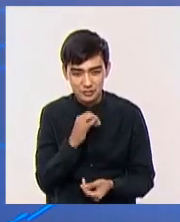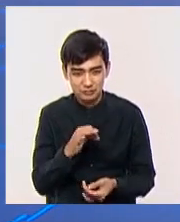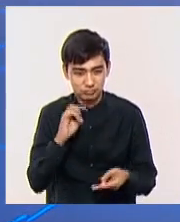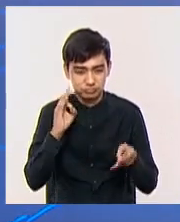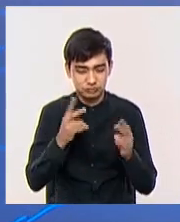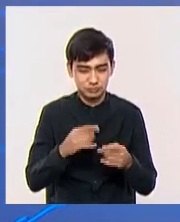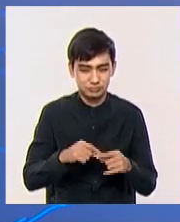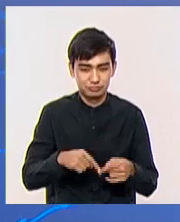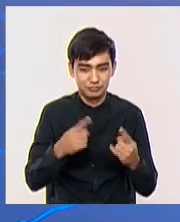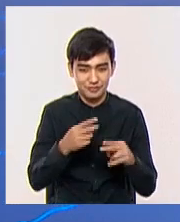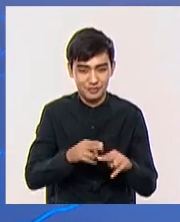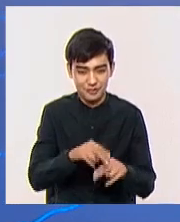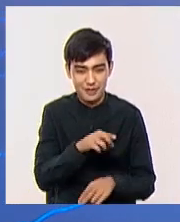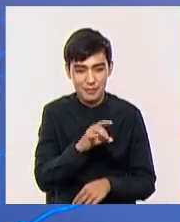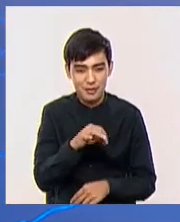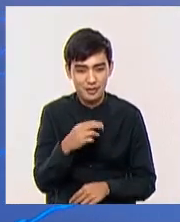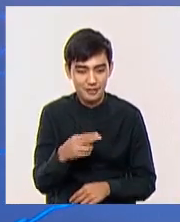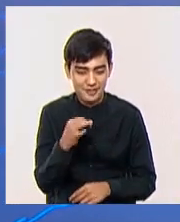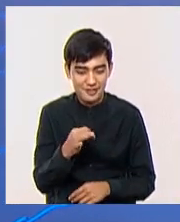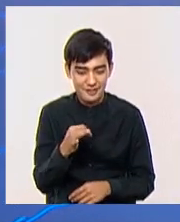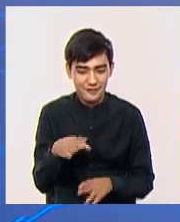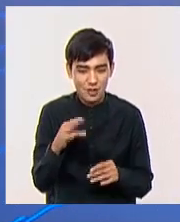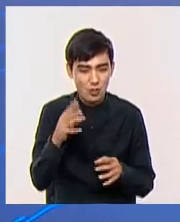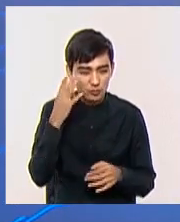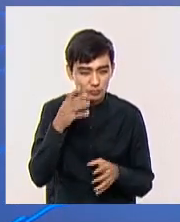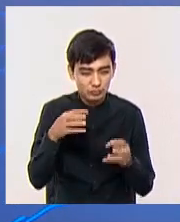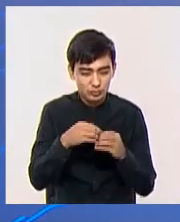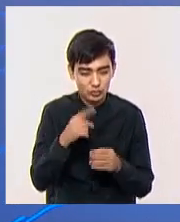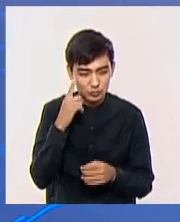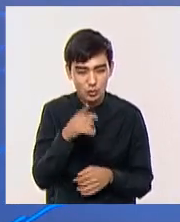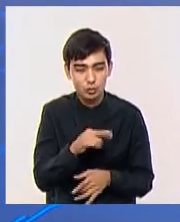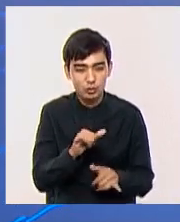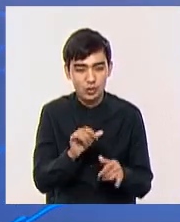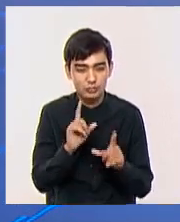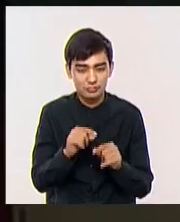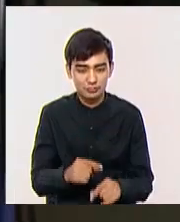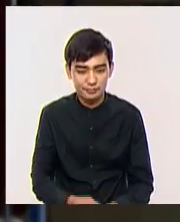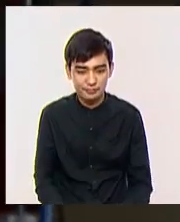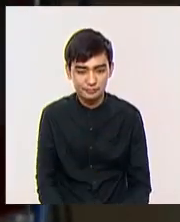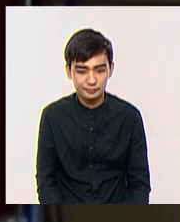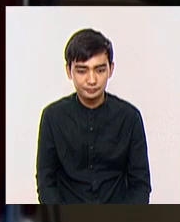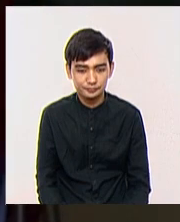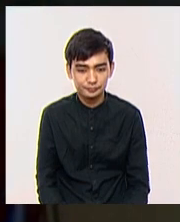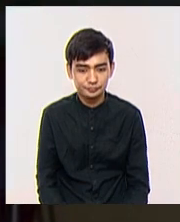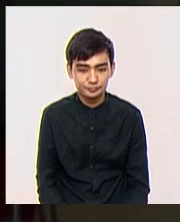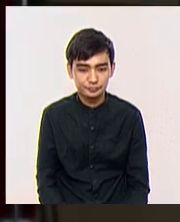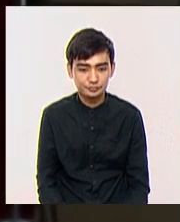карьера связана именно с этим брендом. Вся мировая общественность гадает, куда уходит Лионель Месси.